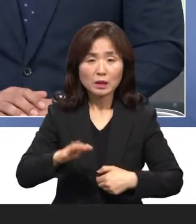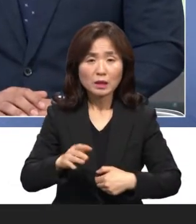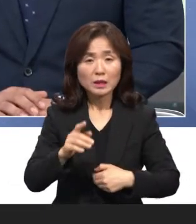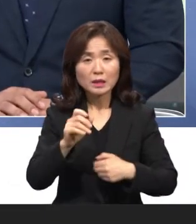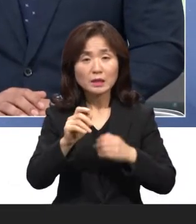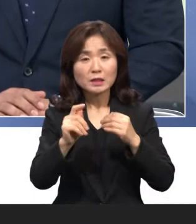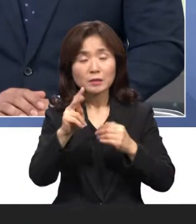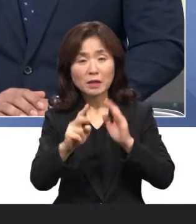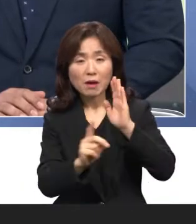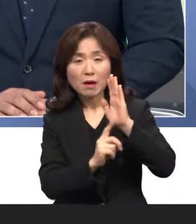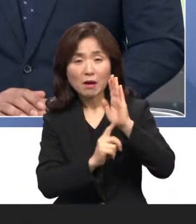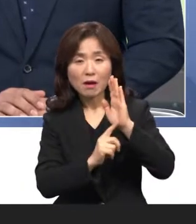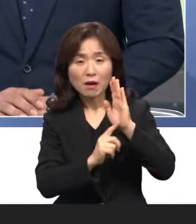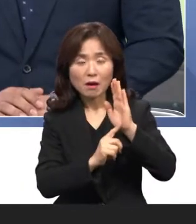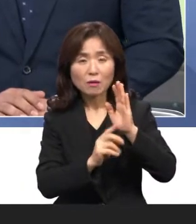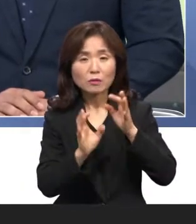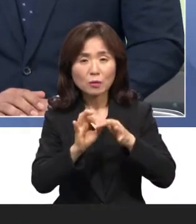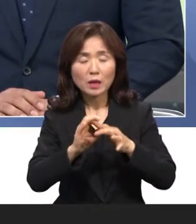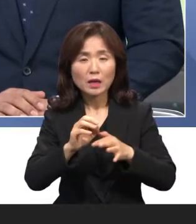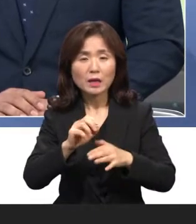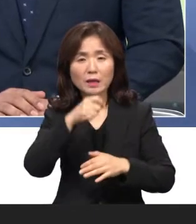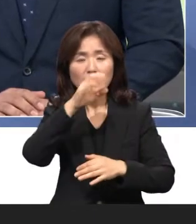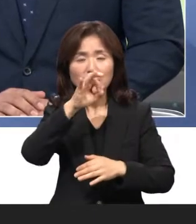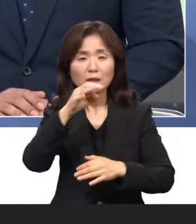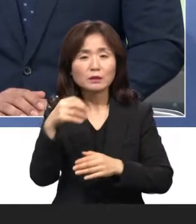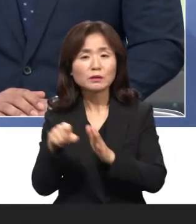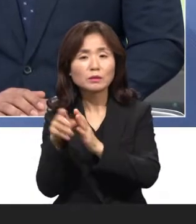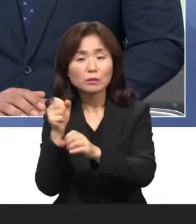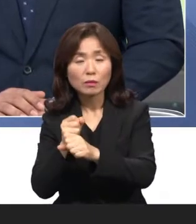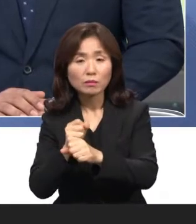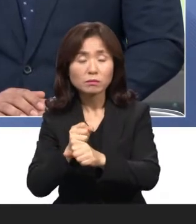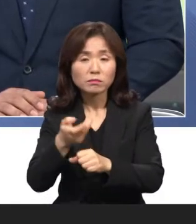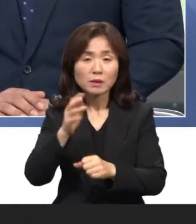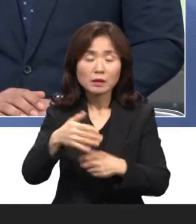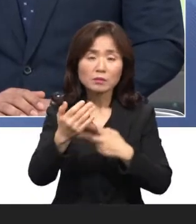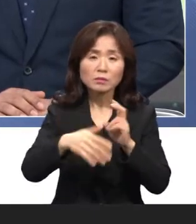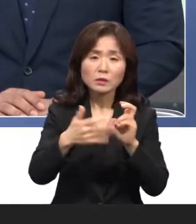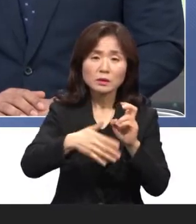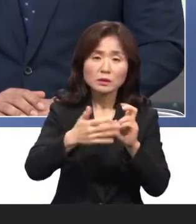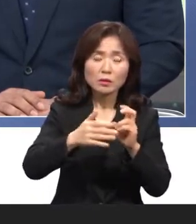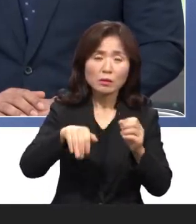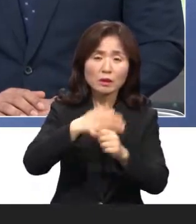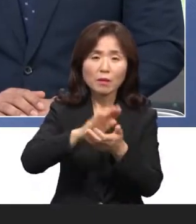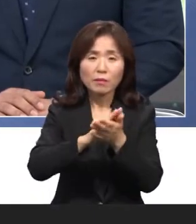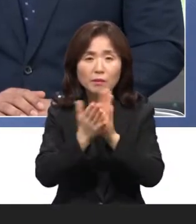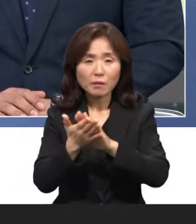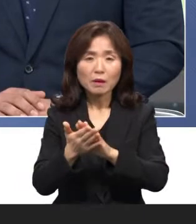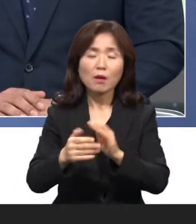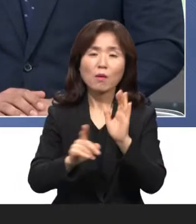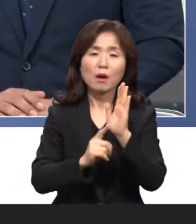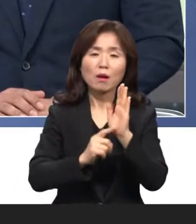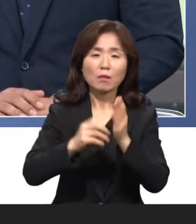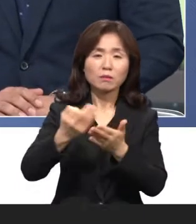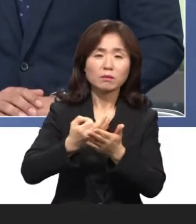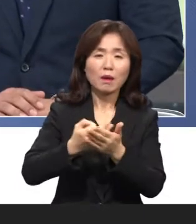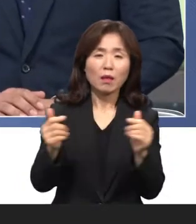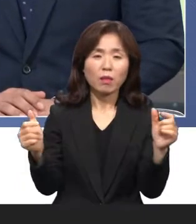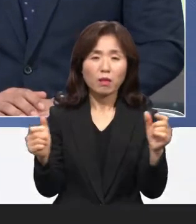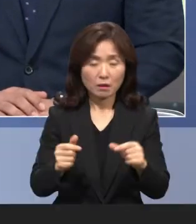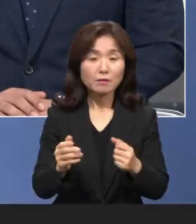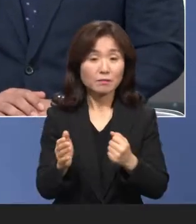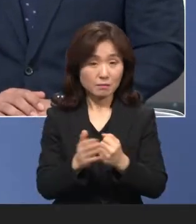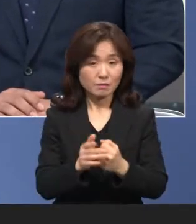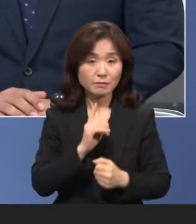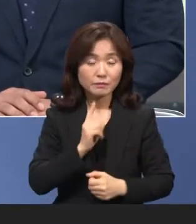이상 의존하고 있는 4억 그런데도 미디어 환경이 급변하면서 광고 수익은 급격하게 줄고 있는 현실을 근거로 제시했습니다